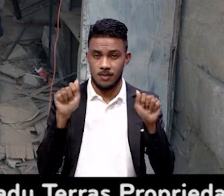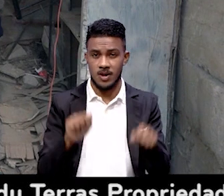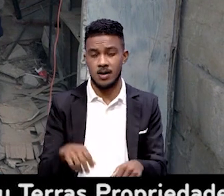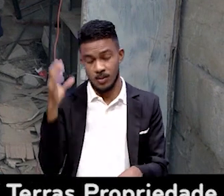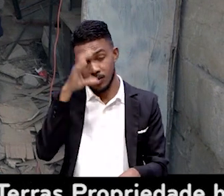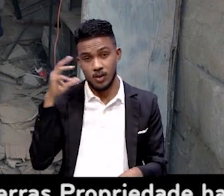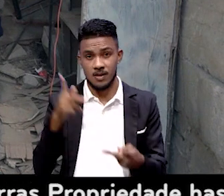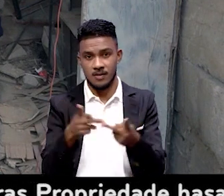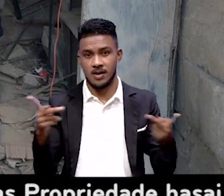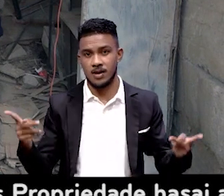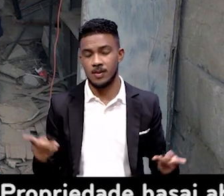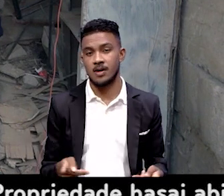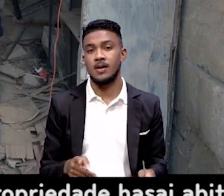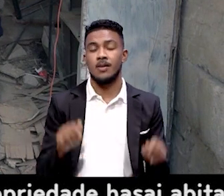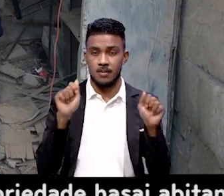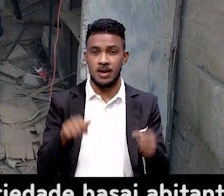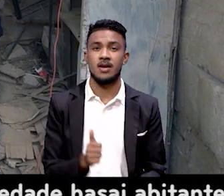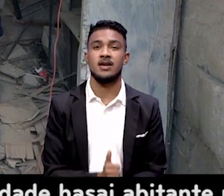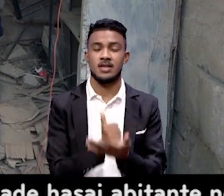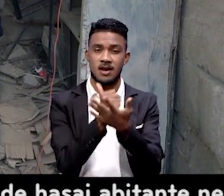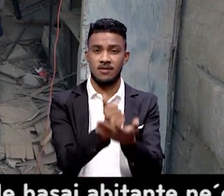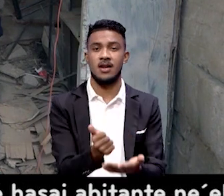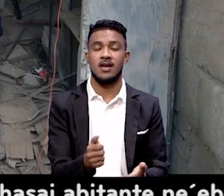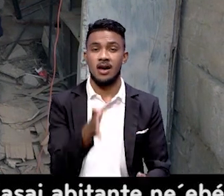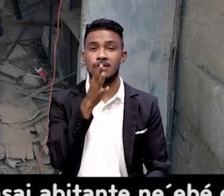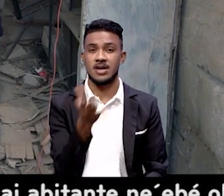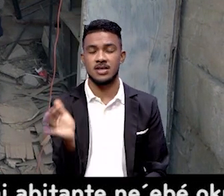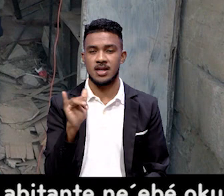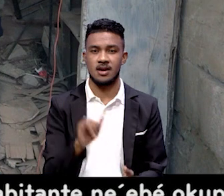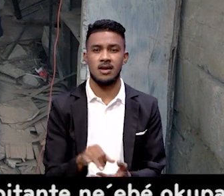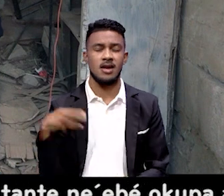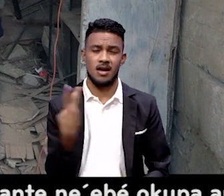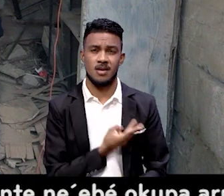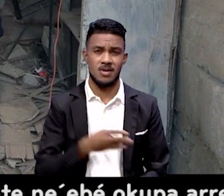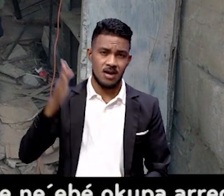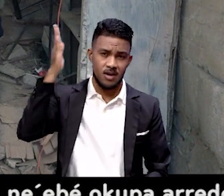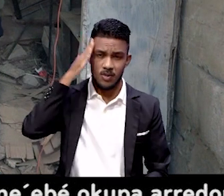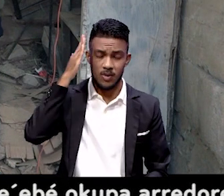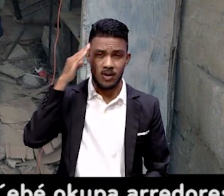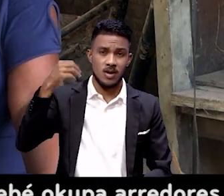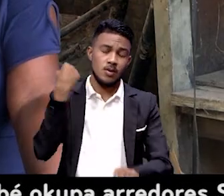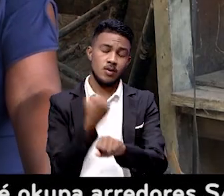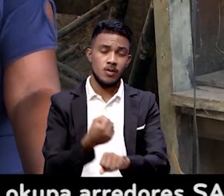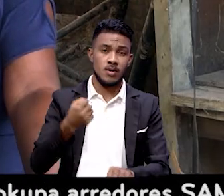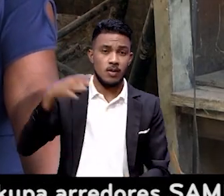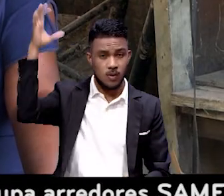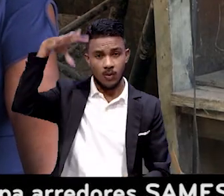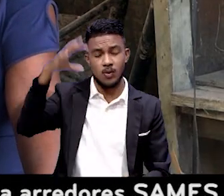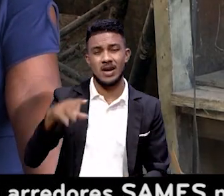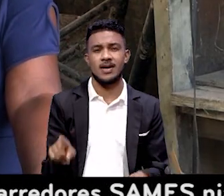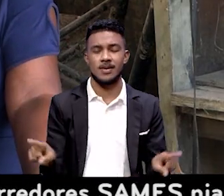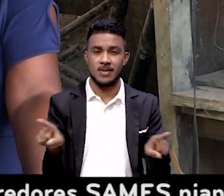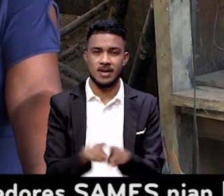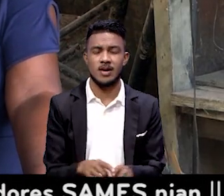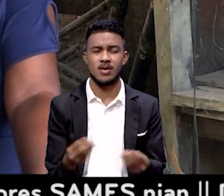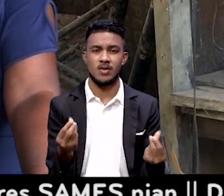ke dia katak bele salva amasir ni an ami hanu ing dia an saya la udan bai bai hela dia an sa udan mota bot